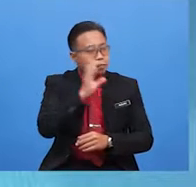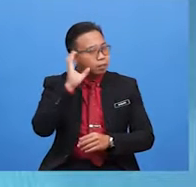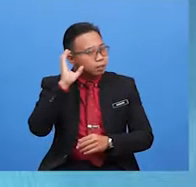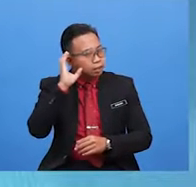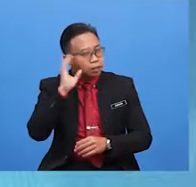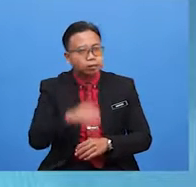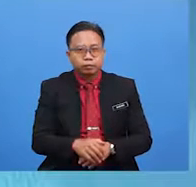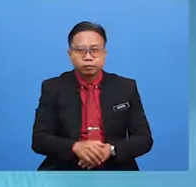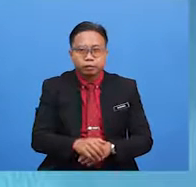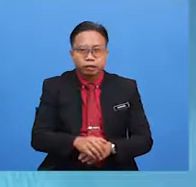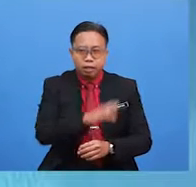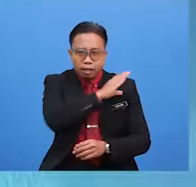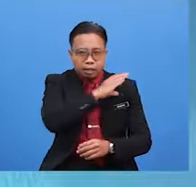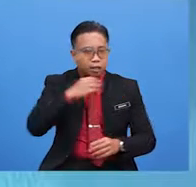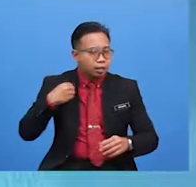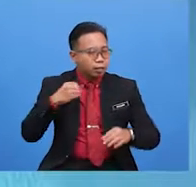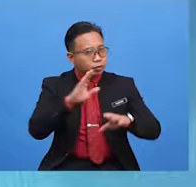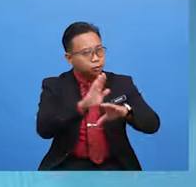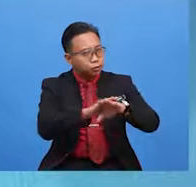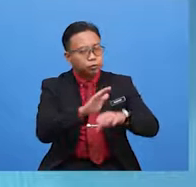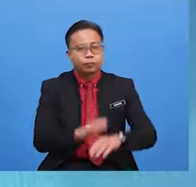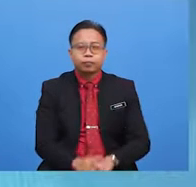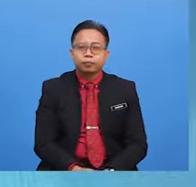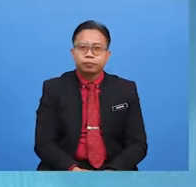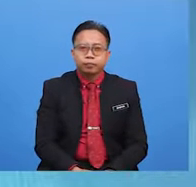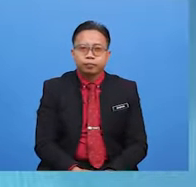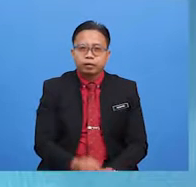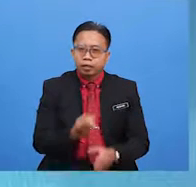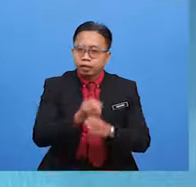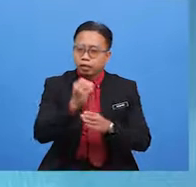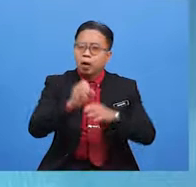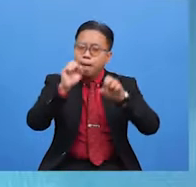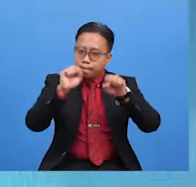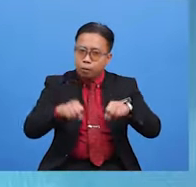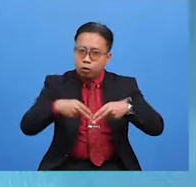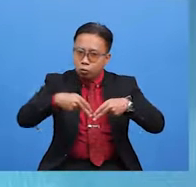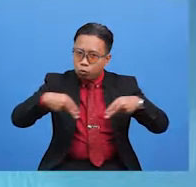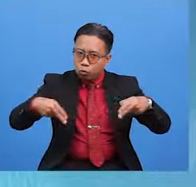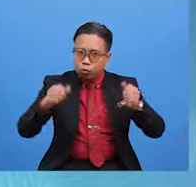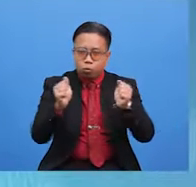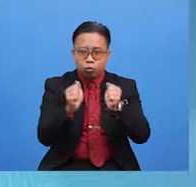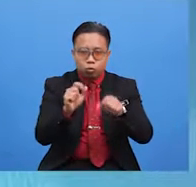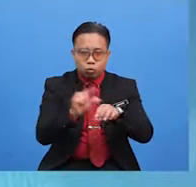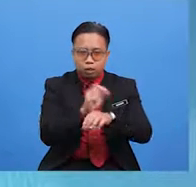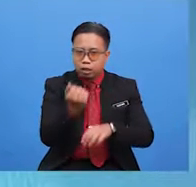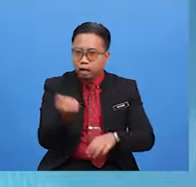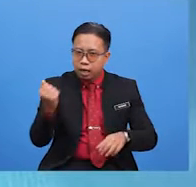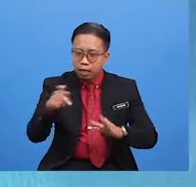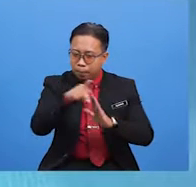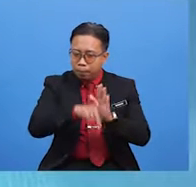mendengar dan menyentuh, atau boleh diukur dengan menggunakan alat pengukur.